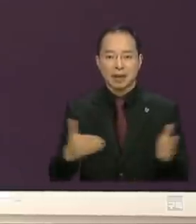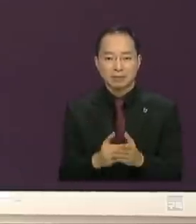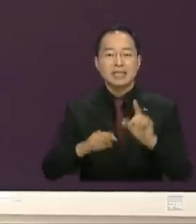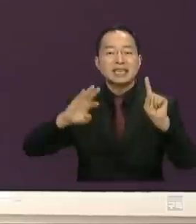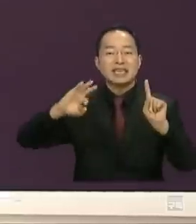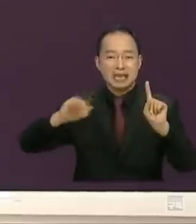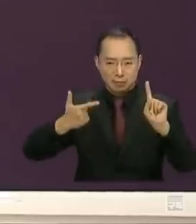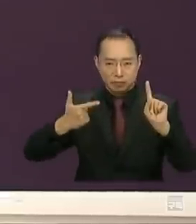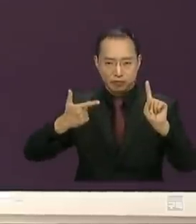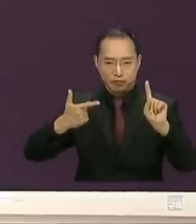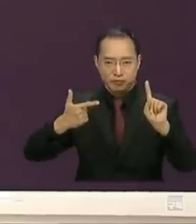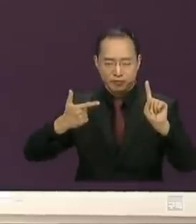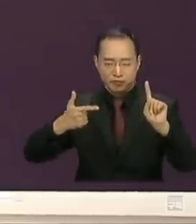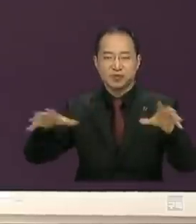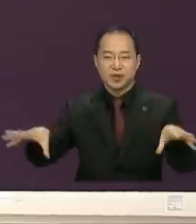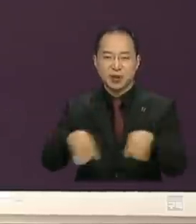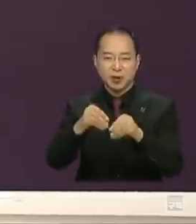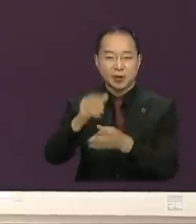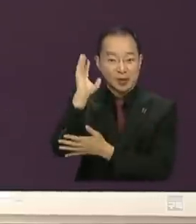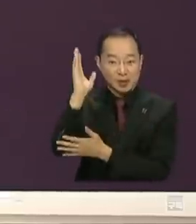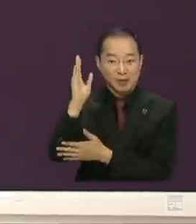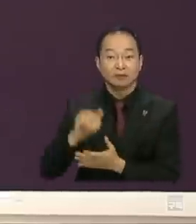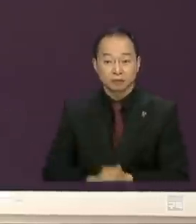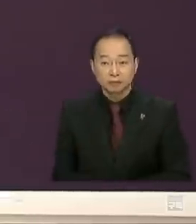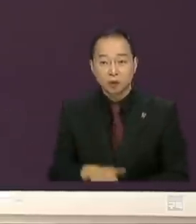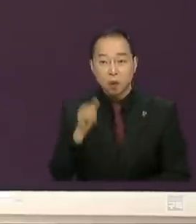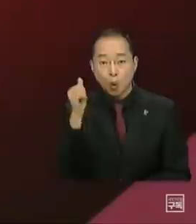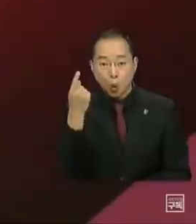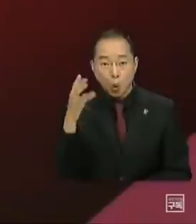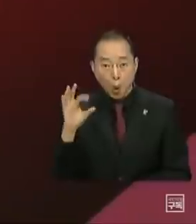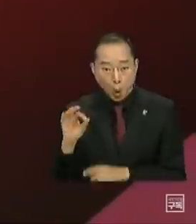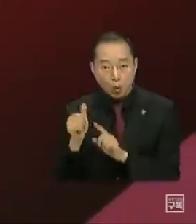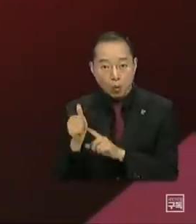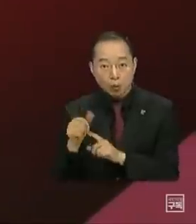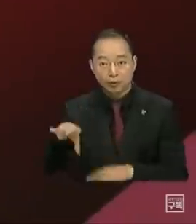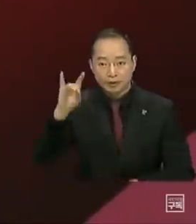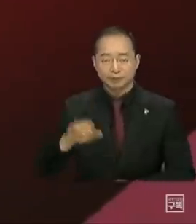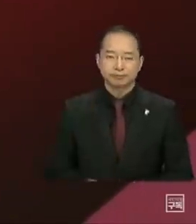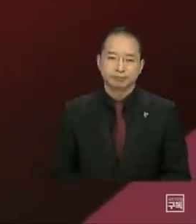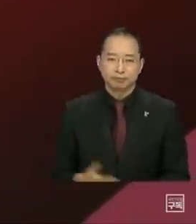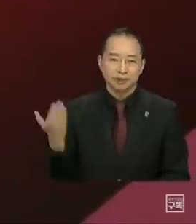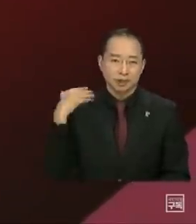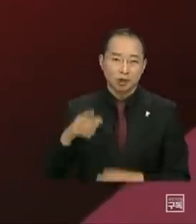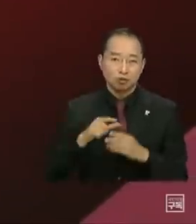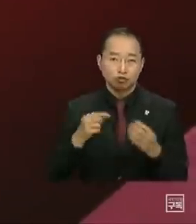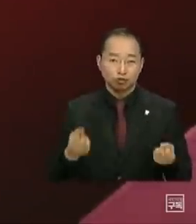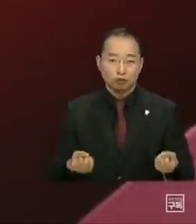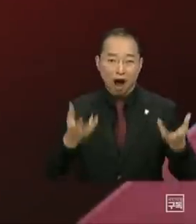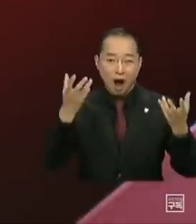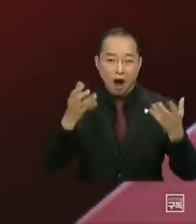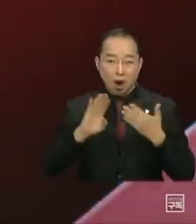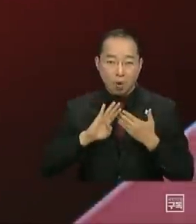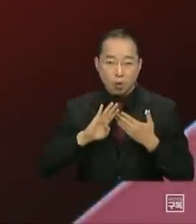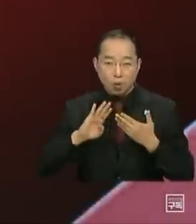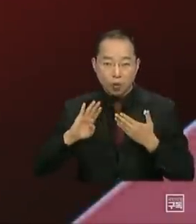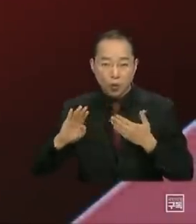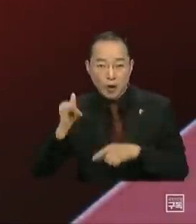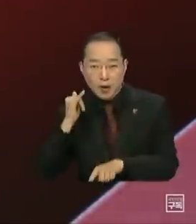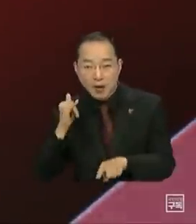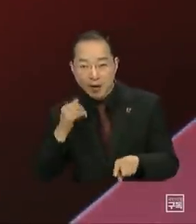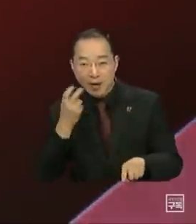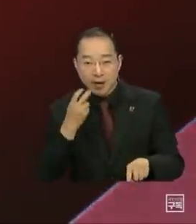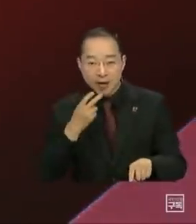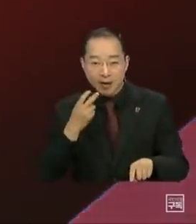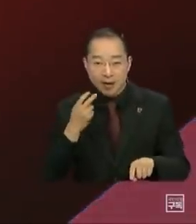시간인데요. 홍준표부터 1분 마무리 발언 듣겠습니다. 예. 지난 추석을 전후로 각종 여론조사에서 제가